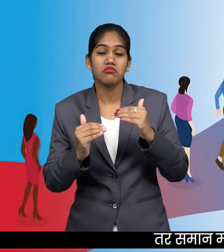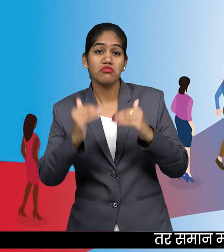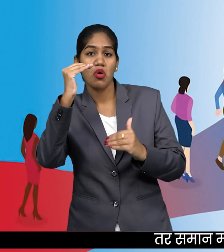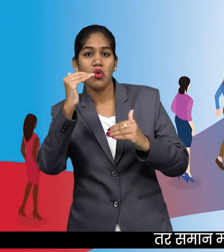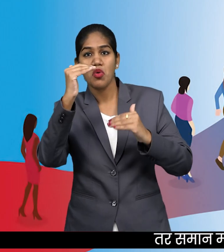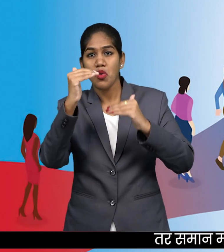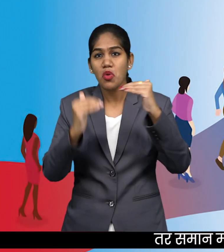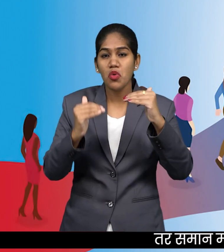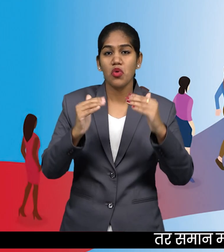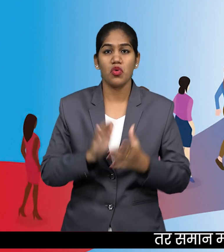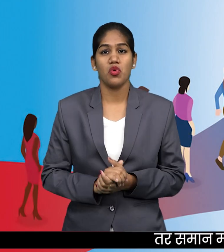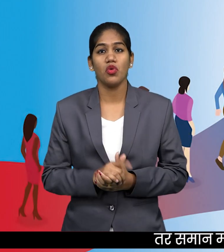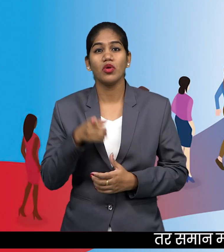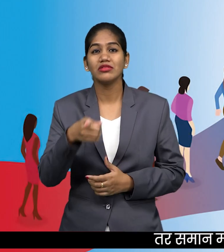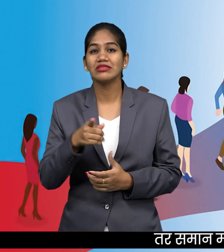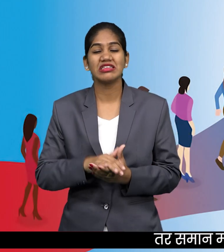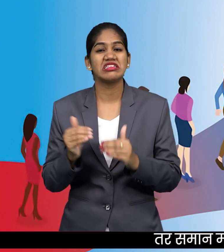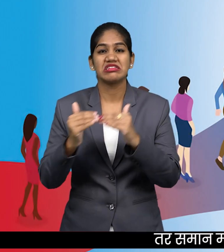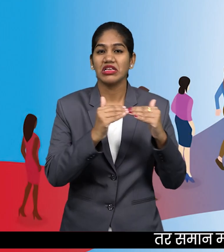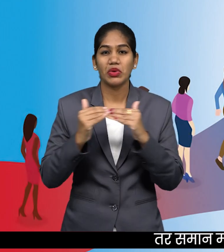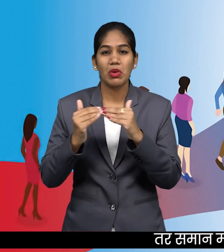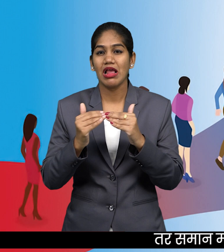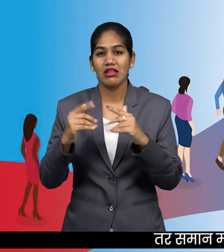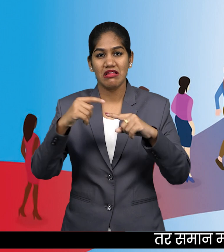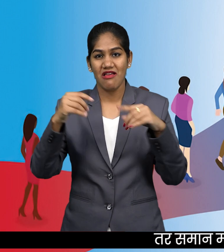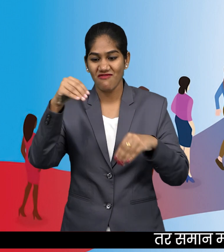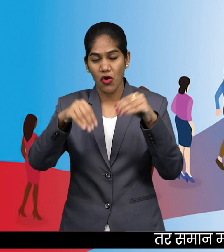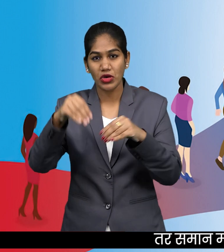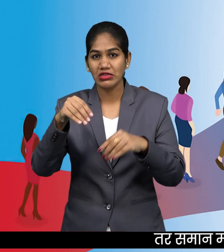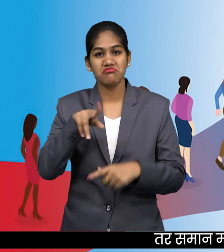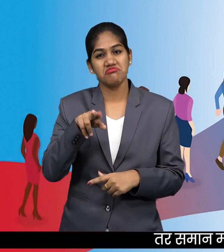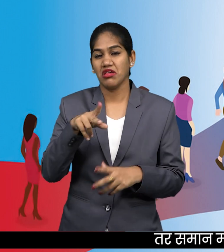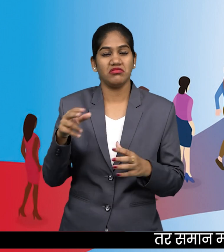तर समान मतदानाला फारसा अर्थ नसतो.